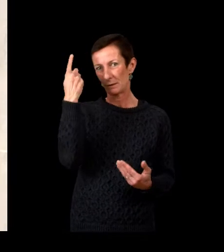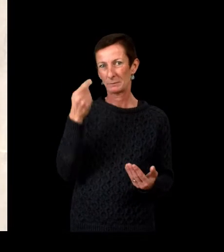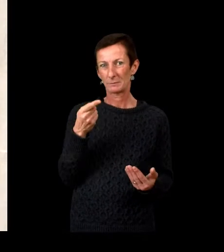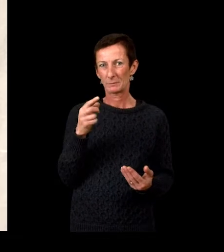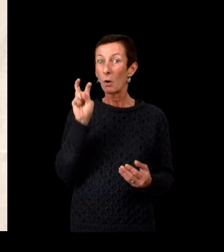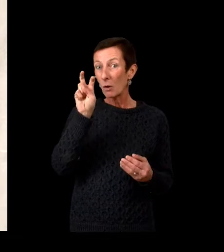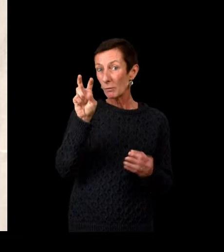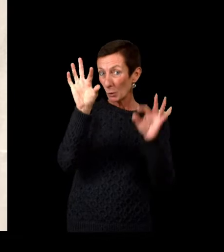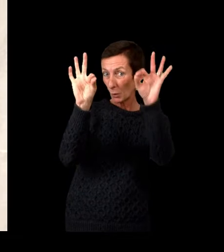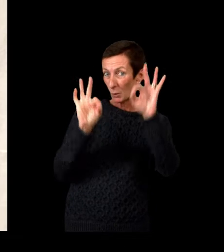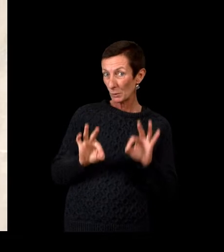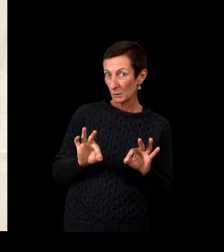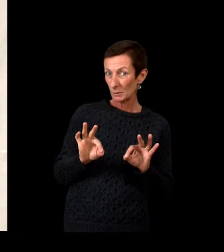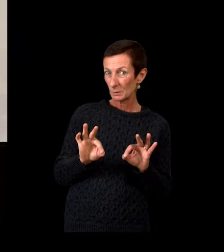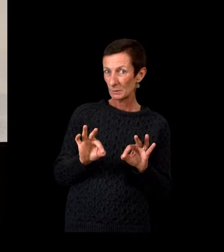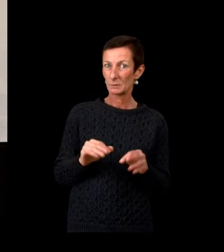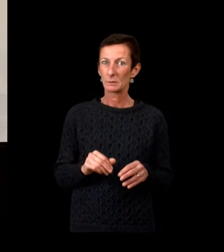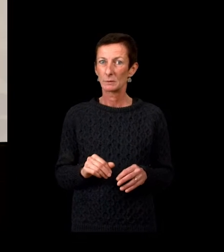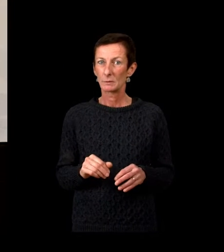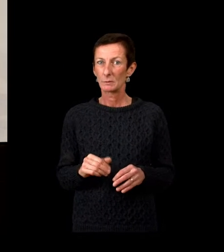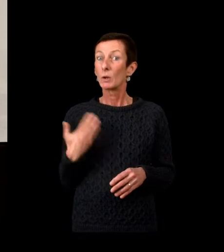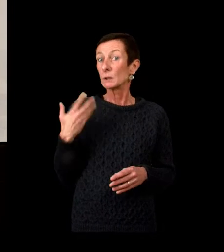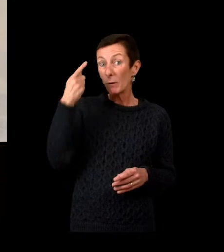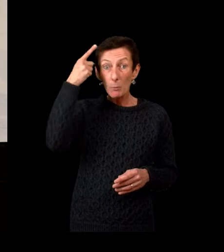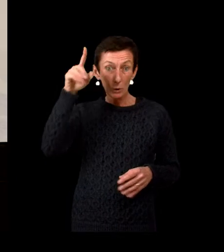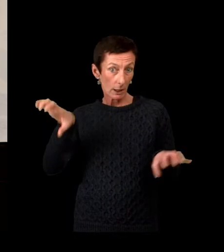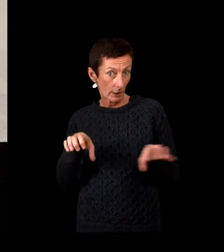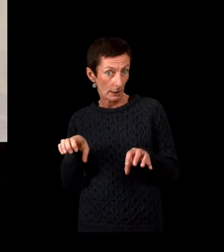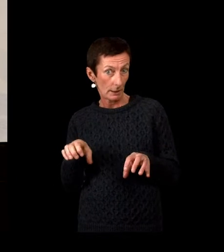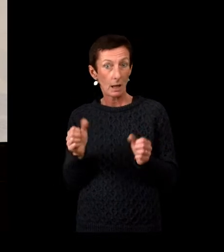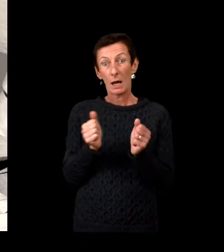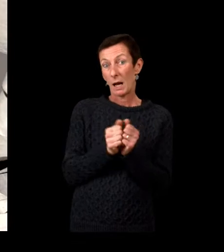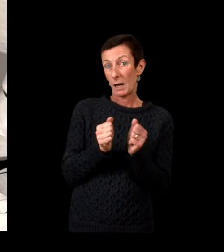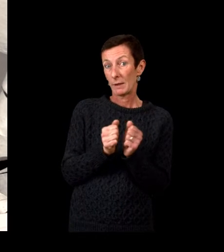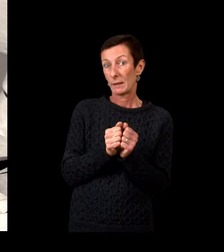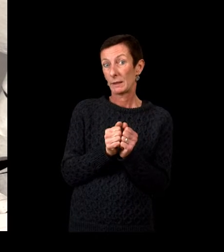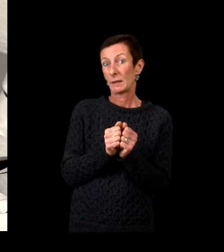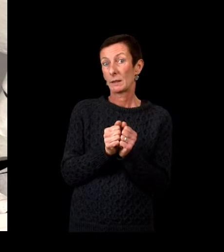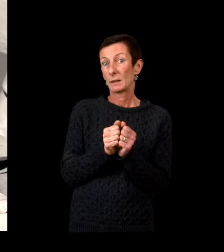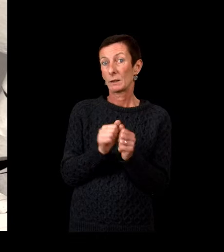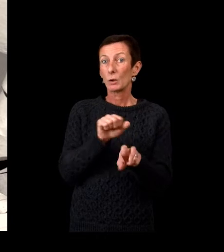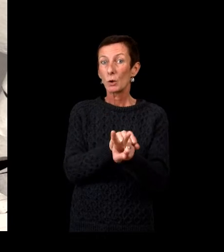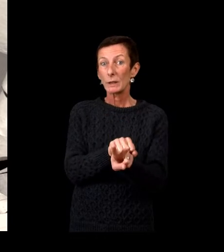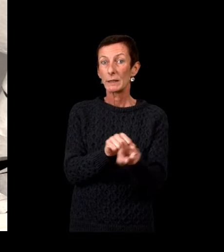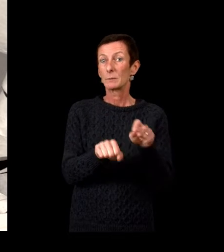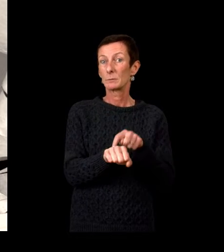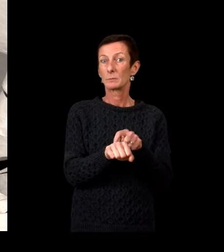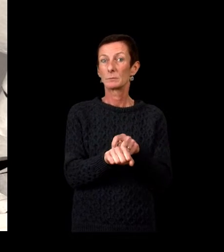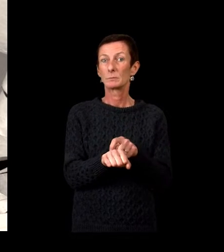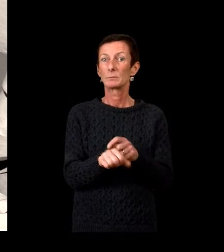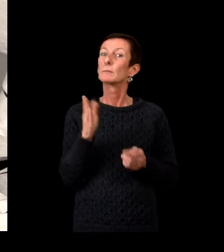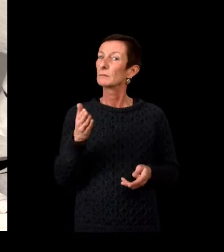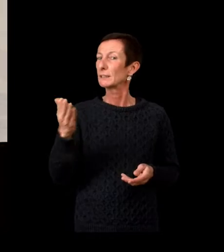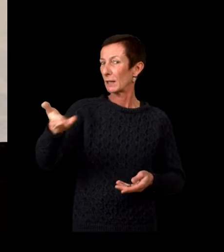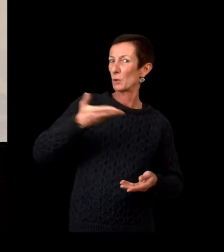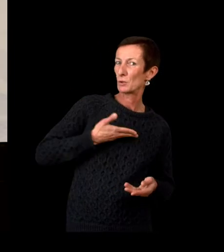où en est votre compte, je présume? Et ça va pour travailler avec votre coquille? Ah, vous venez de toucher votre pension de retraite.